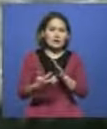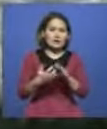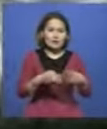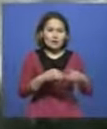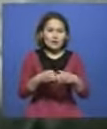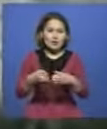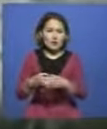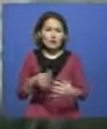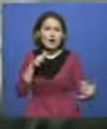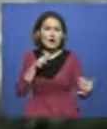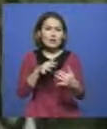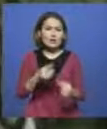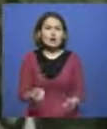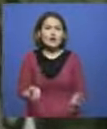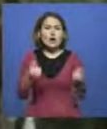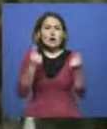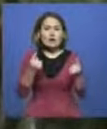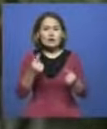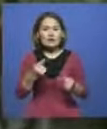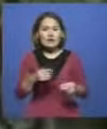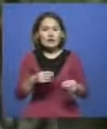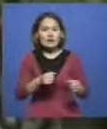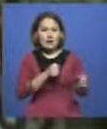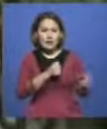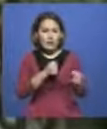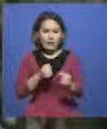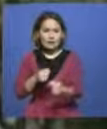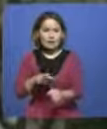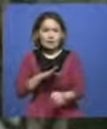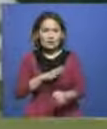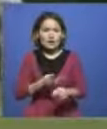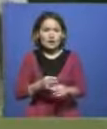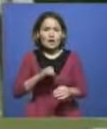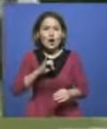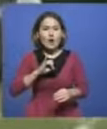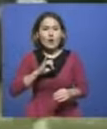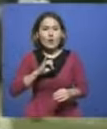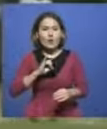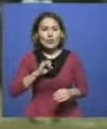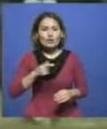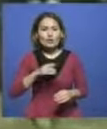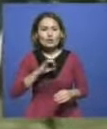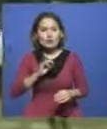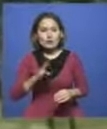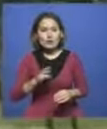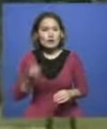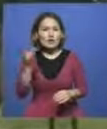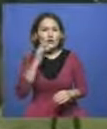қарсыласушы тараптар ірі калибрлі пулеметтермен атысқан. Жалпы бұл ел өзінен бөлініп шыққан оңтүстік Суданмен де мұнай үшін жиі қақтығысады.